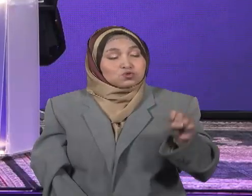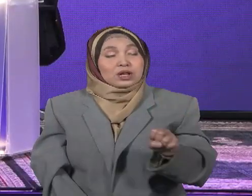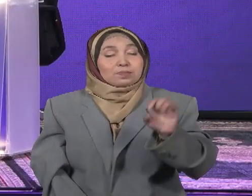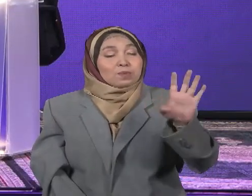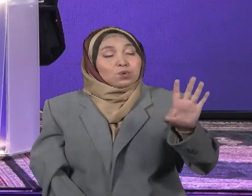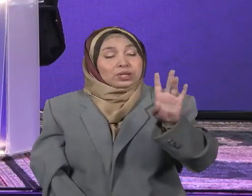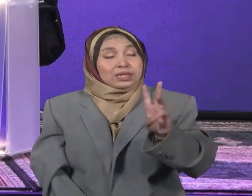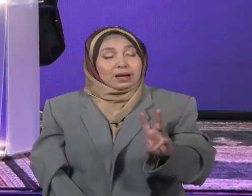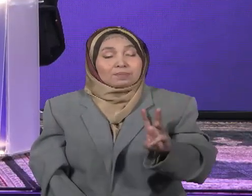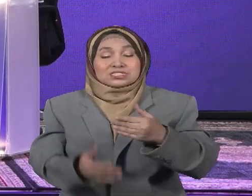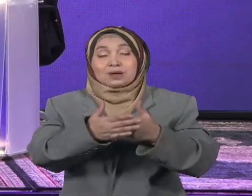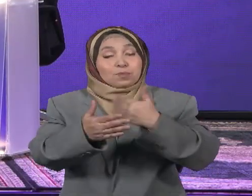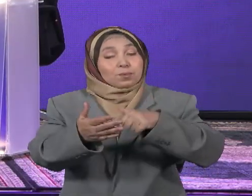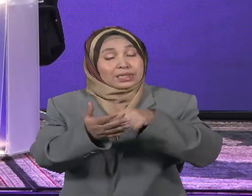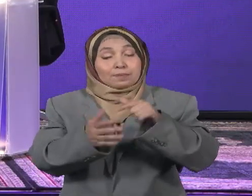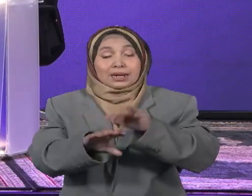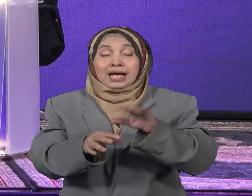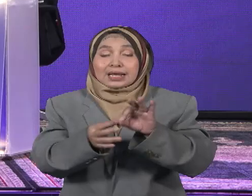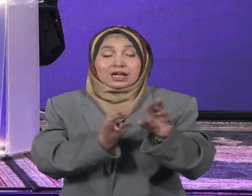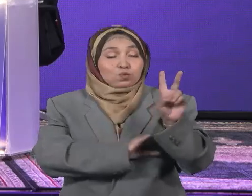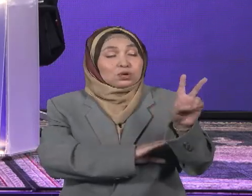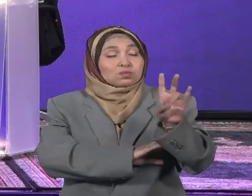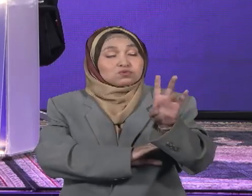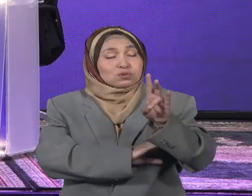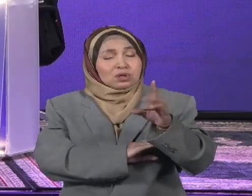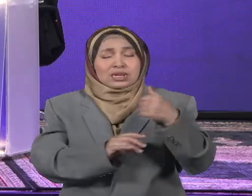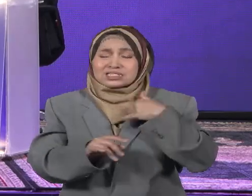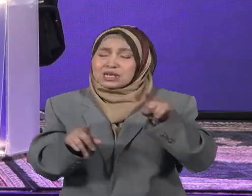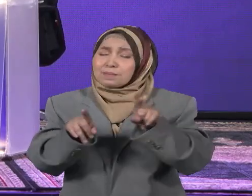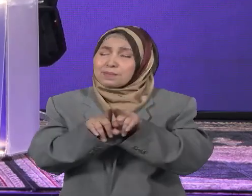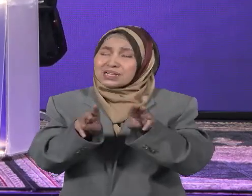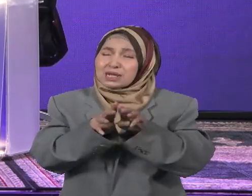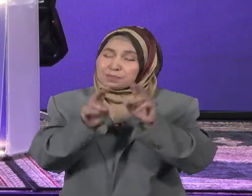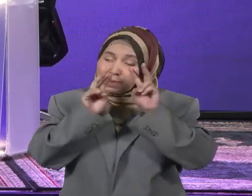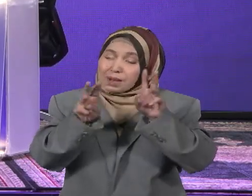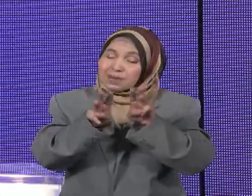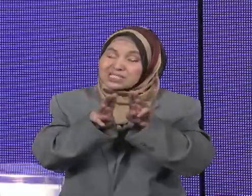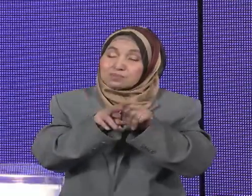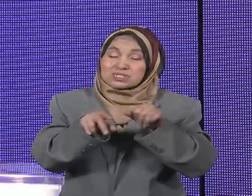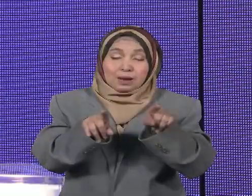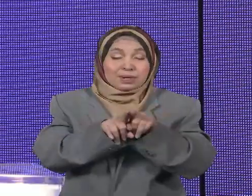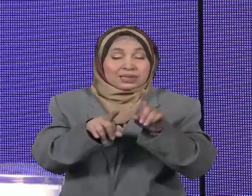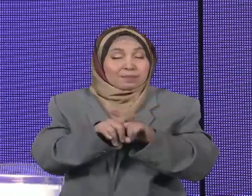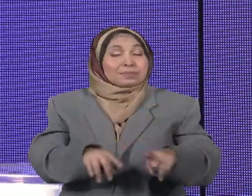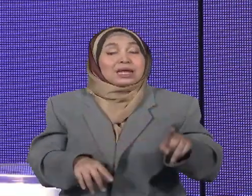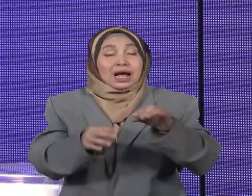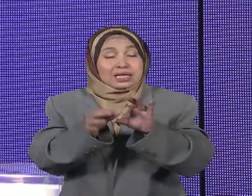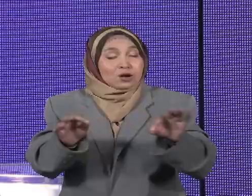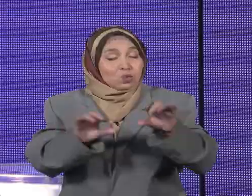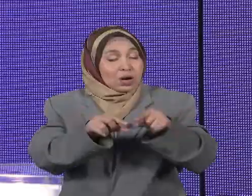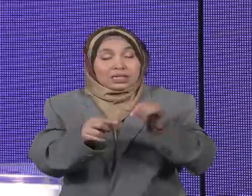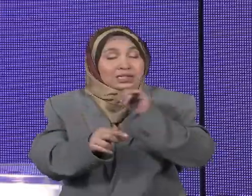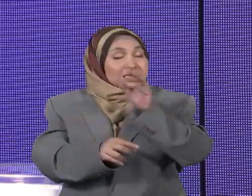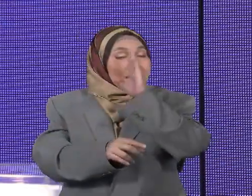ke-46 sebelum ini. Jadi pada ayat 277 ini ada seperti sama Ustaz ya. Nampak seperti sama tetapi ayat Al-Quran ini tak pernah sama sebenarnya.